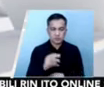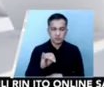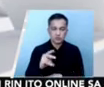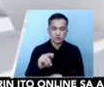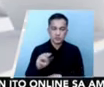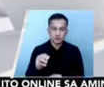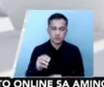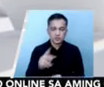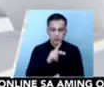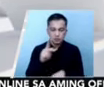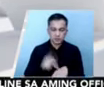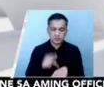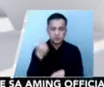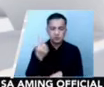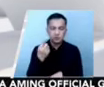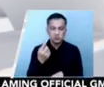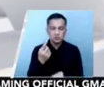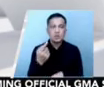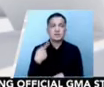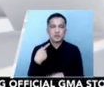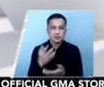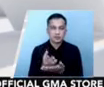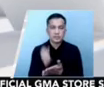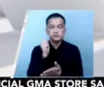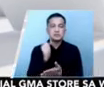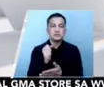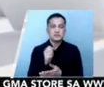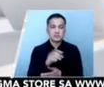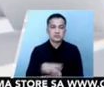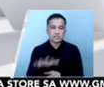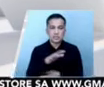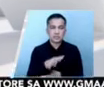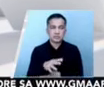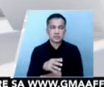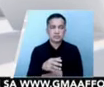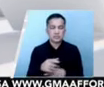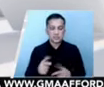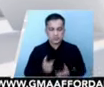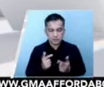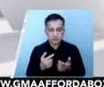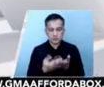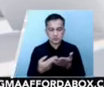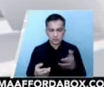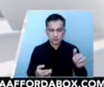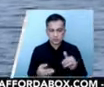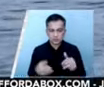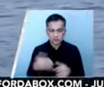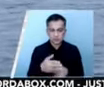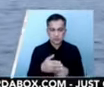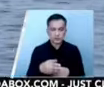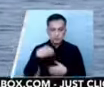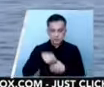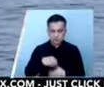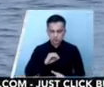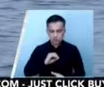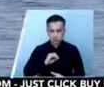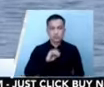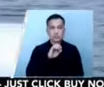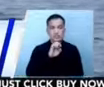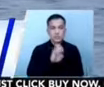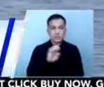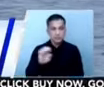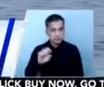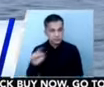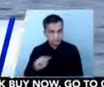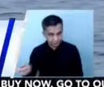anila ang may sovereign rights sa lahat ng living resources gaya ng isda sa loob ng sarili nitong EEZ. Sakop ng taunang